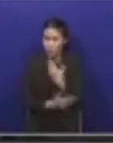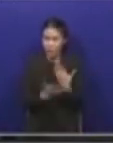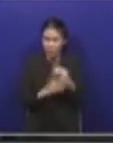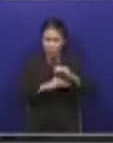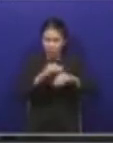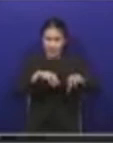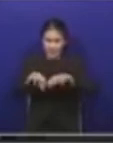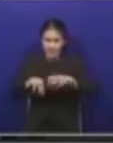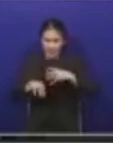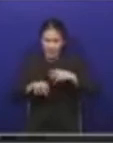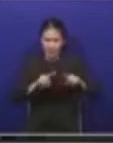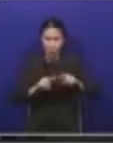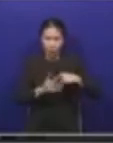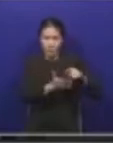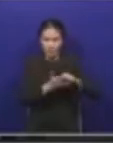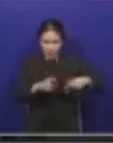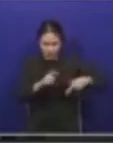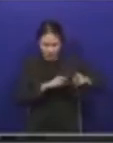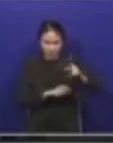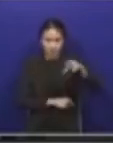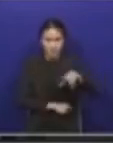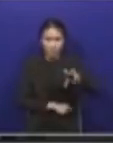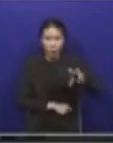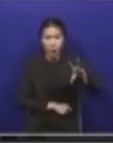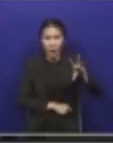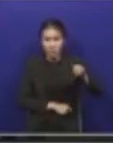ประทับตาแล้วก็อ้าอะไปหมดเลยถ้าประธานที่เคารพครับเมื่อกี้นี้โครงการของกระทรวงสาธารสุขท่านตัดงบไปฟัน356ล้านคุณหมอท่านพูดไปแล้วนี่ไม่เลือกที่ควรไม่ควรเลยโครงการบริษัทชดำริเฉลิมพระเกียรติตัดแรกเลยโรงพยาบาลสมเด็จพระยุพราชนครพนมจอมมึงบ้านดุงตัดเลย